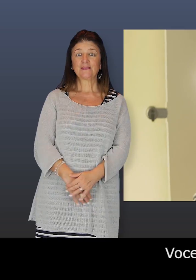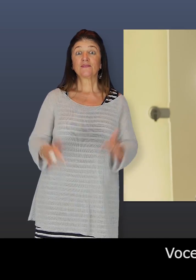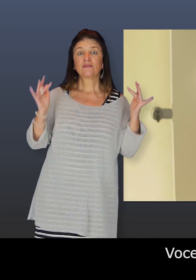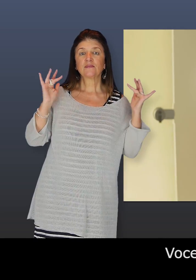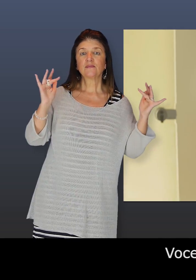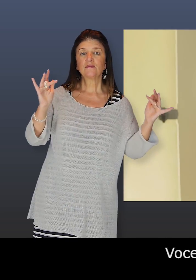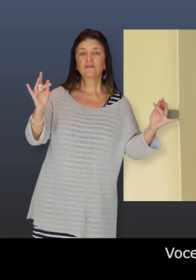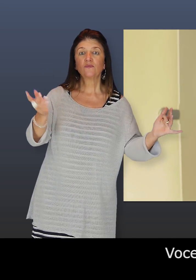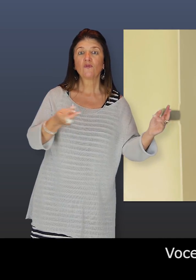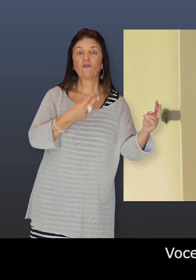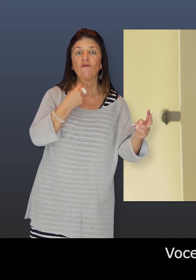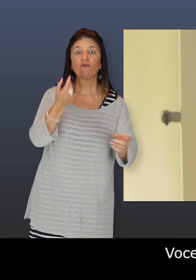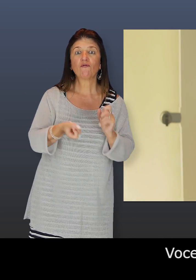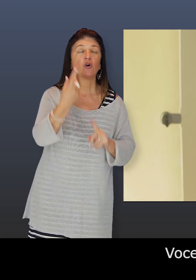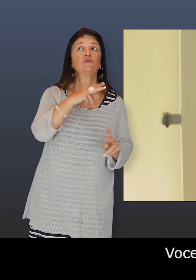Cosa stai mangiando?